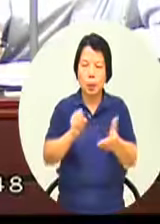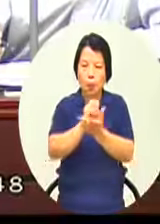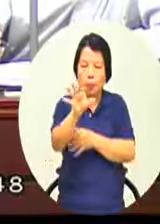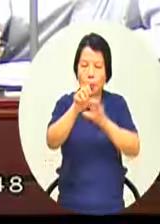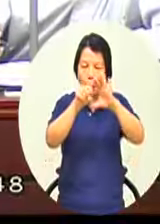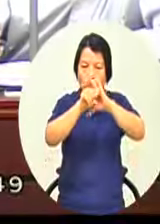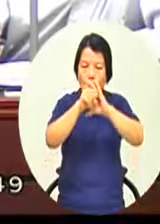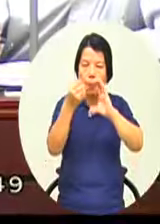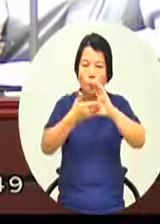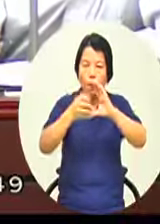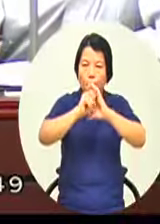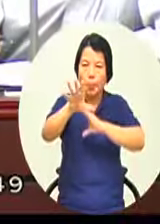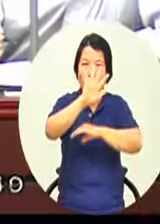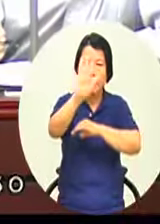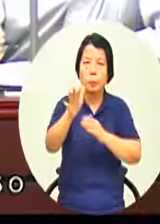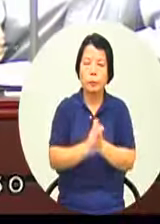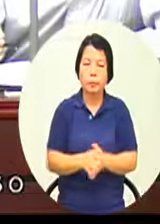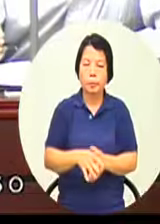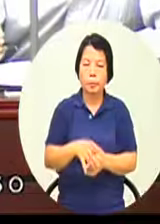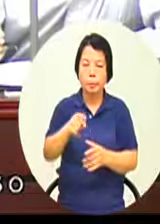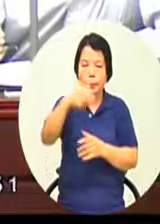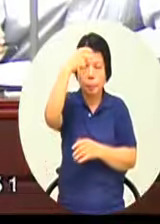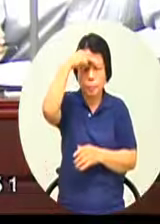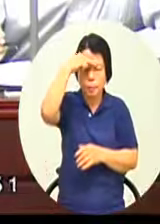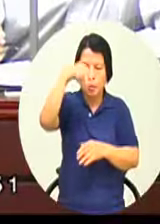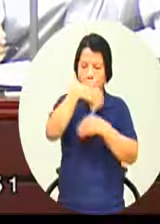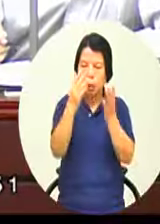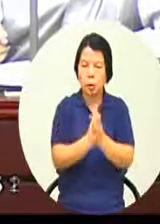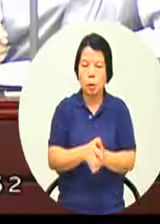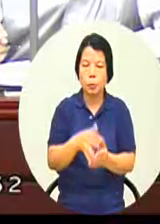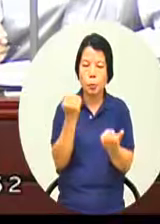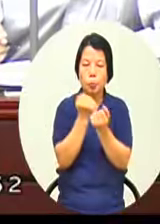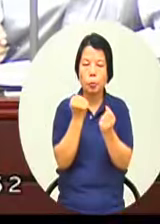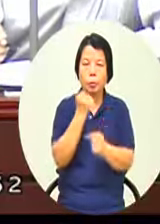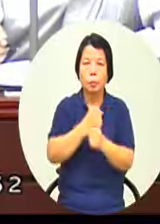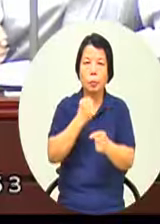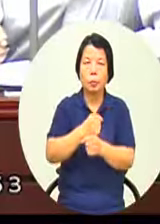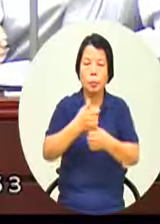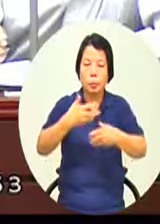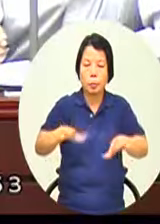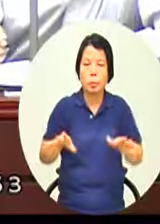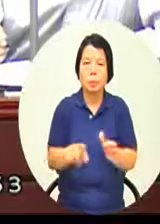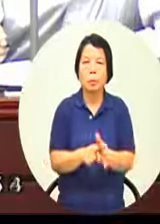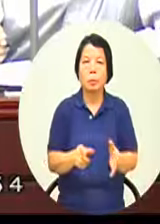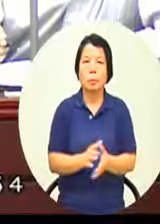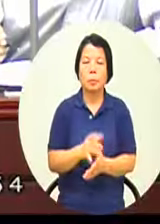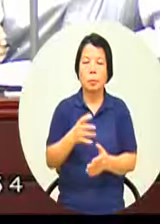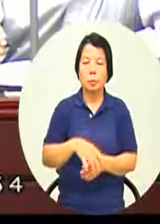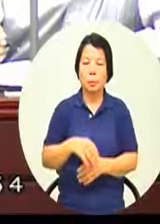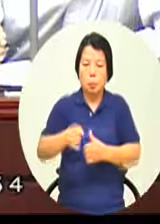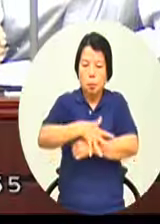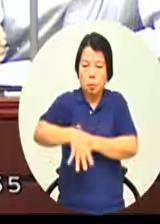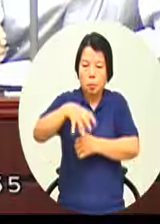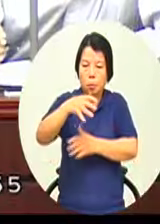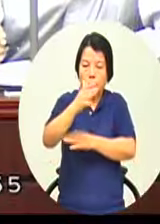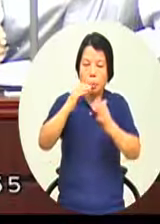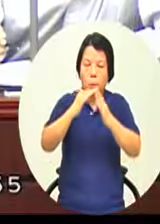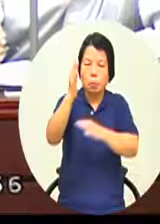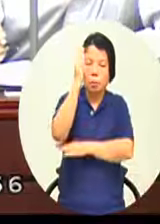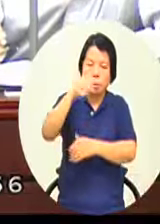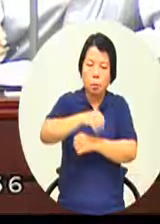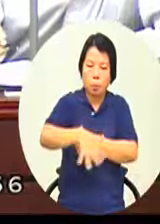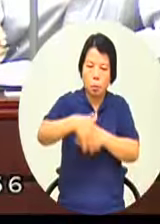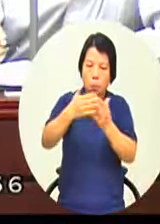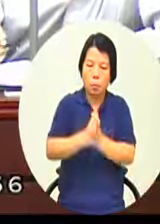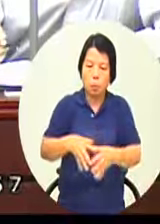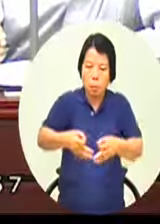为当天下午全部都是在下班时间，那我们接获讯息以后，在局里面也有通知想要